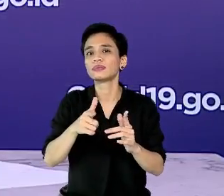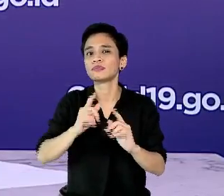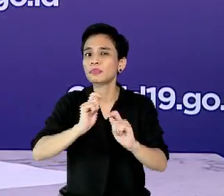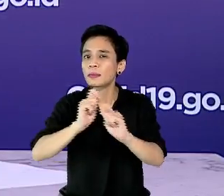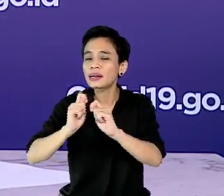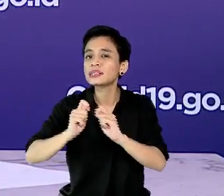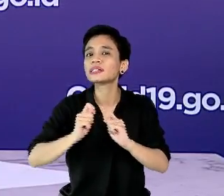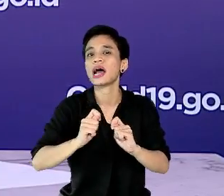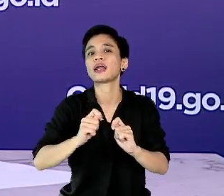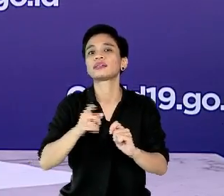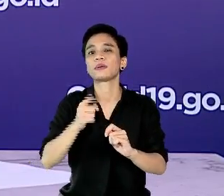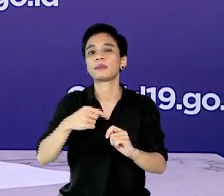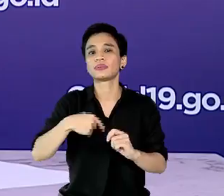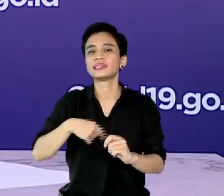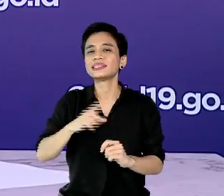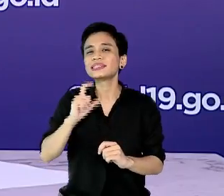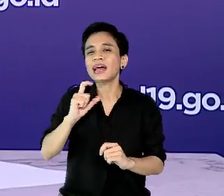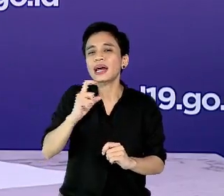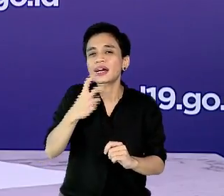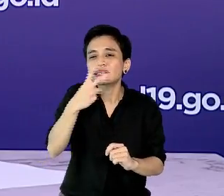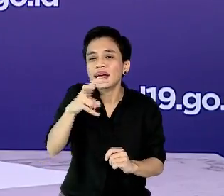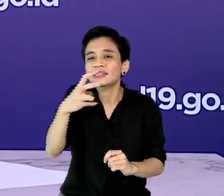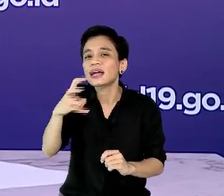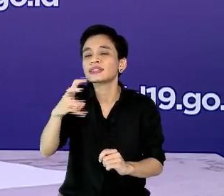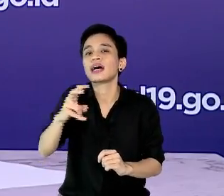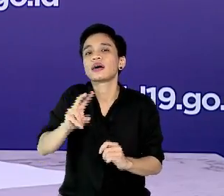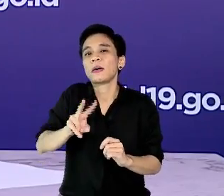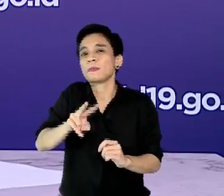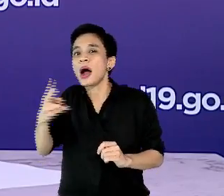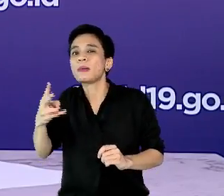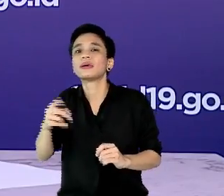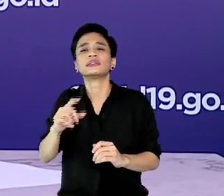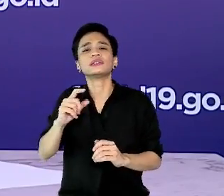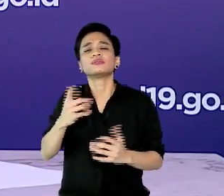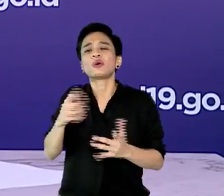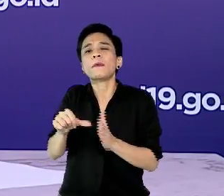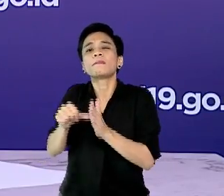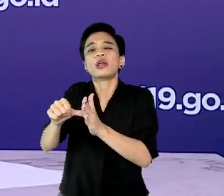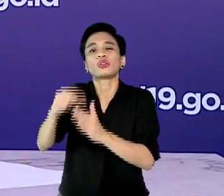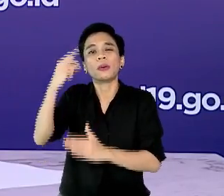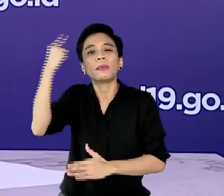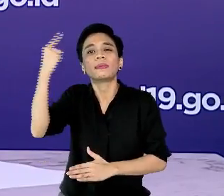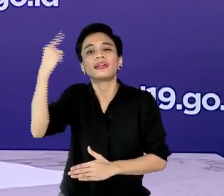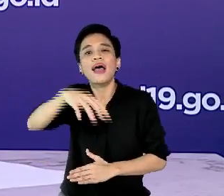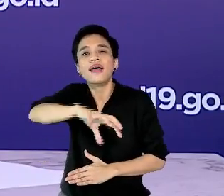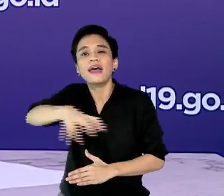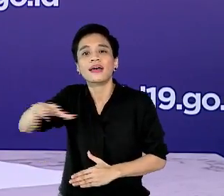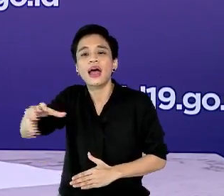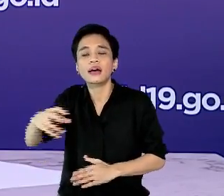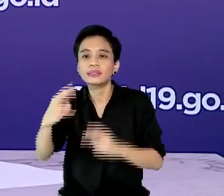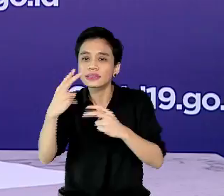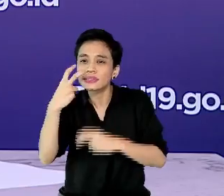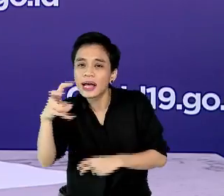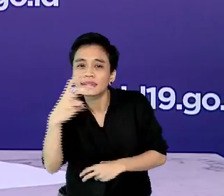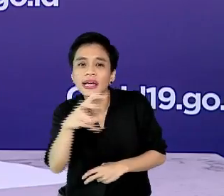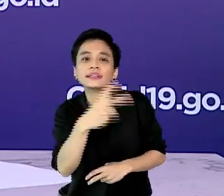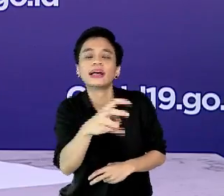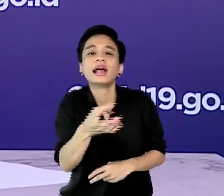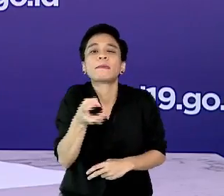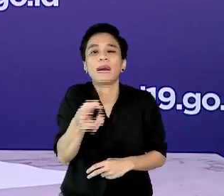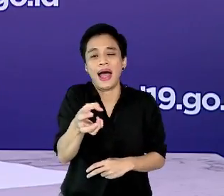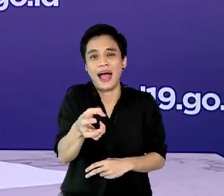dari indikator yang ada, sehingga pemerintah daerah dapat lebih mudah memahami situasi daerahnya masing-masing lebih